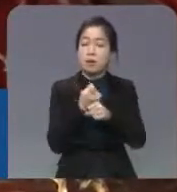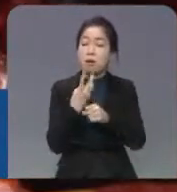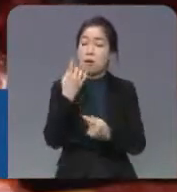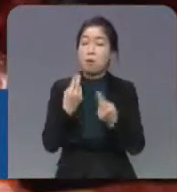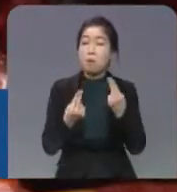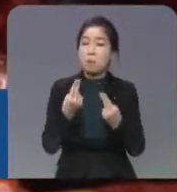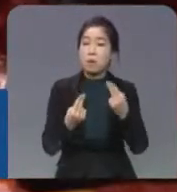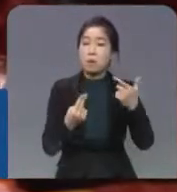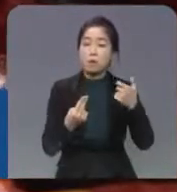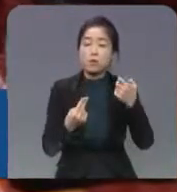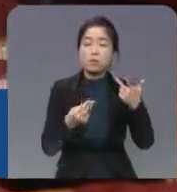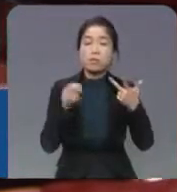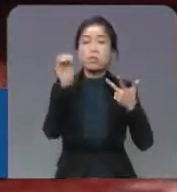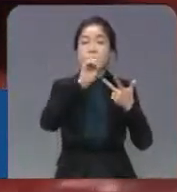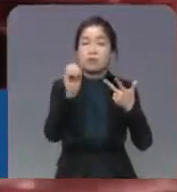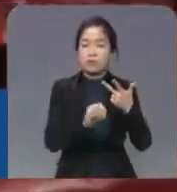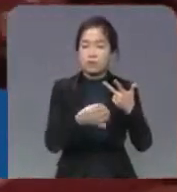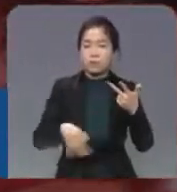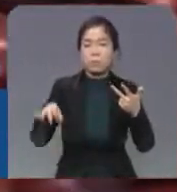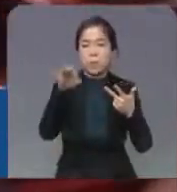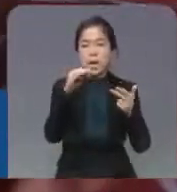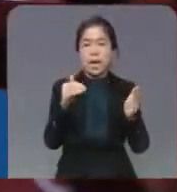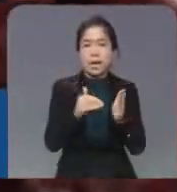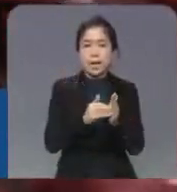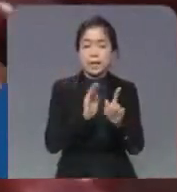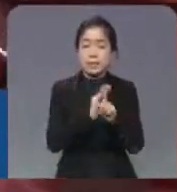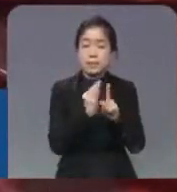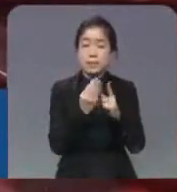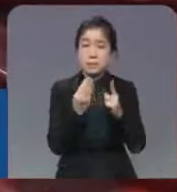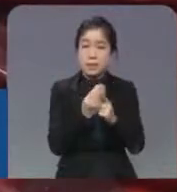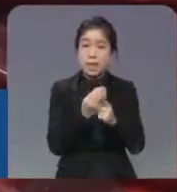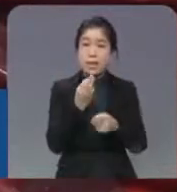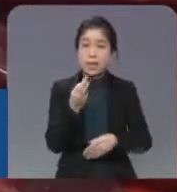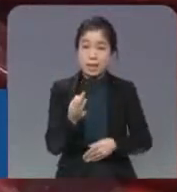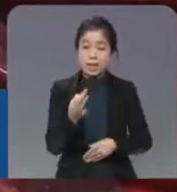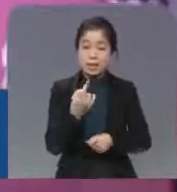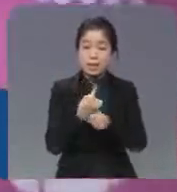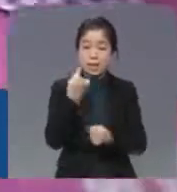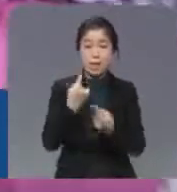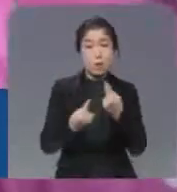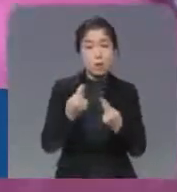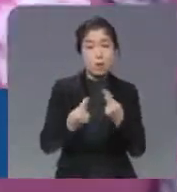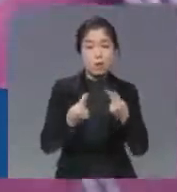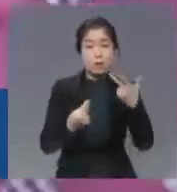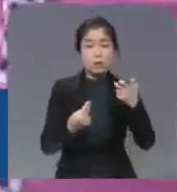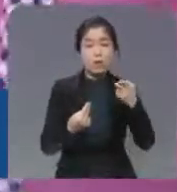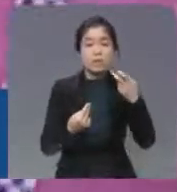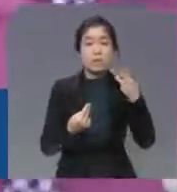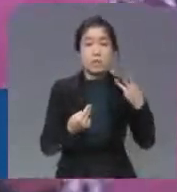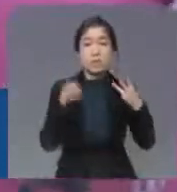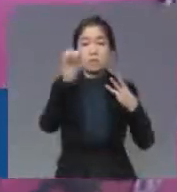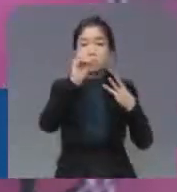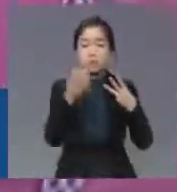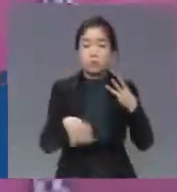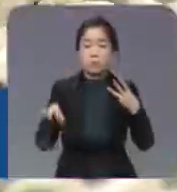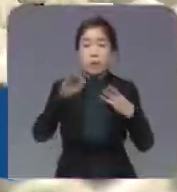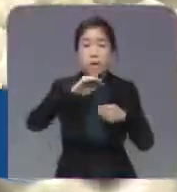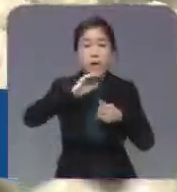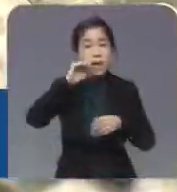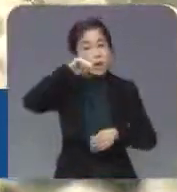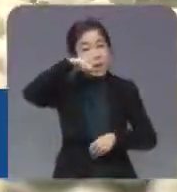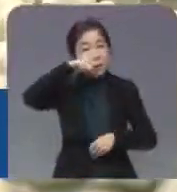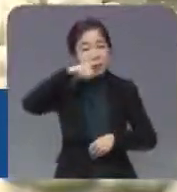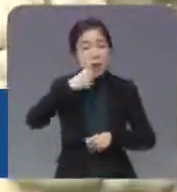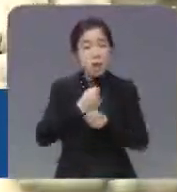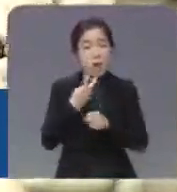평년보다 67%가 상승했습니다. 깐마늘 도매 가격도 지난해보다 73%가 상승했고 양파는